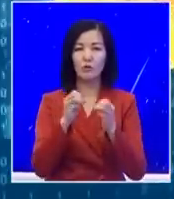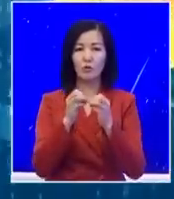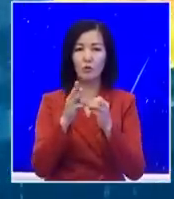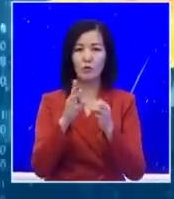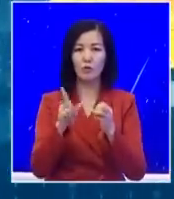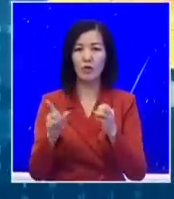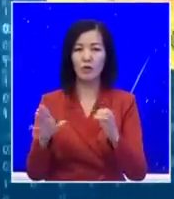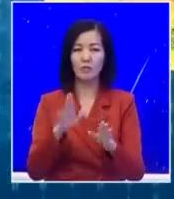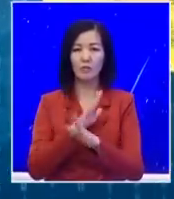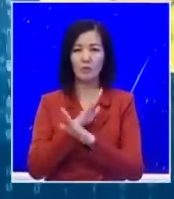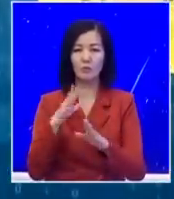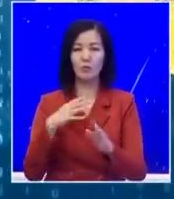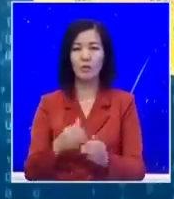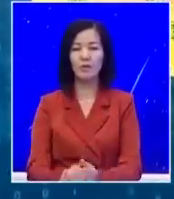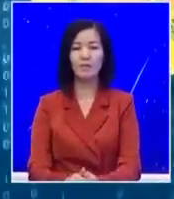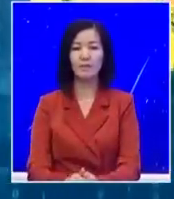көз жұмды.